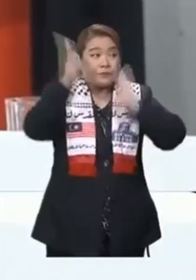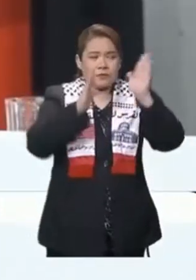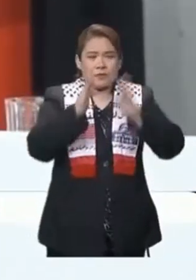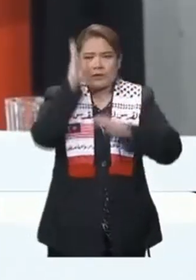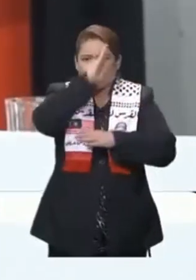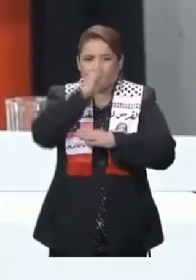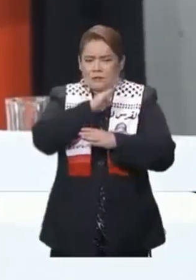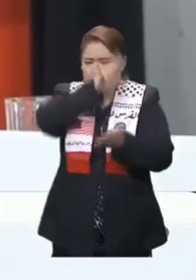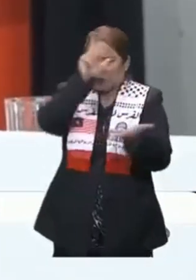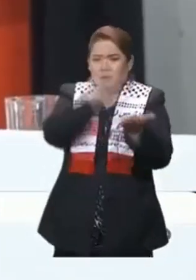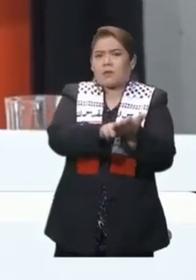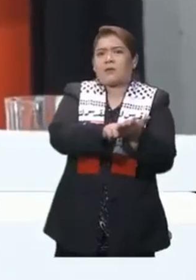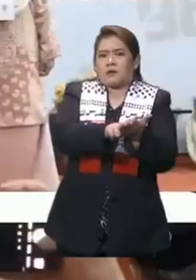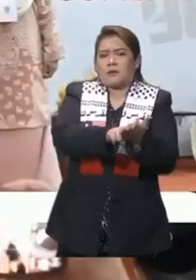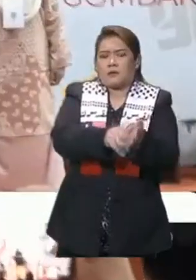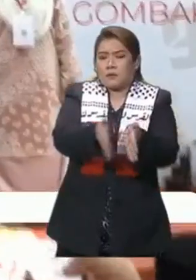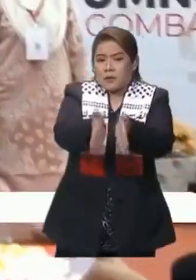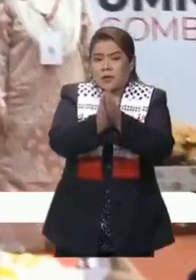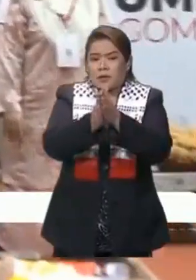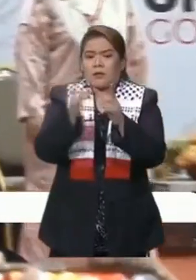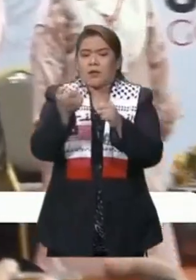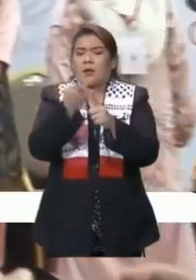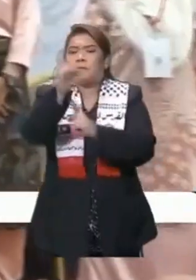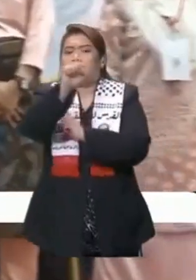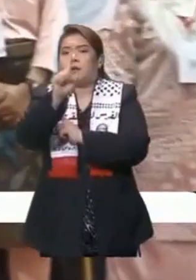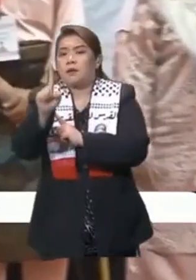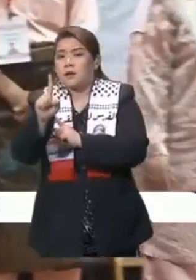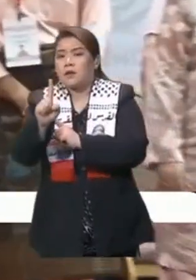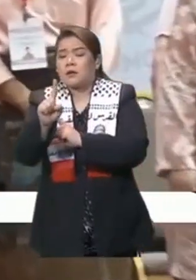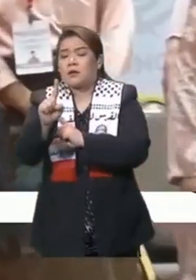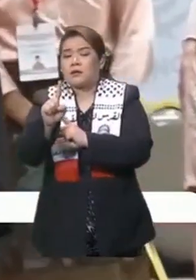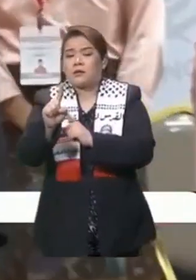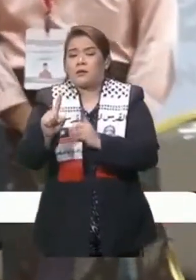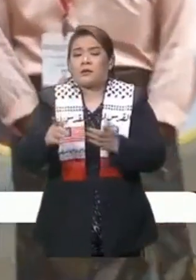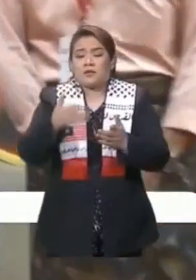pernah mengiktiraf sebarang tuntutan daripada mana-mana pihak lain